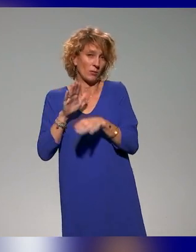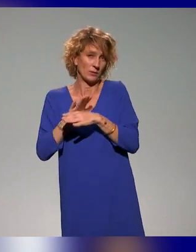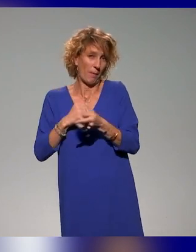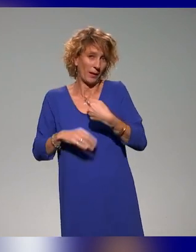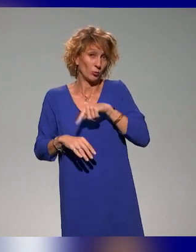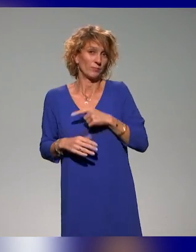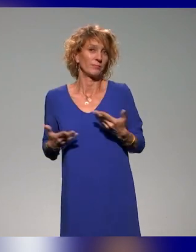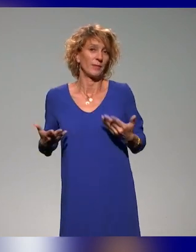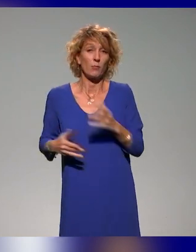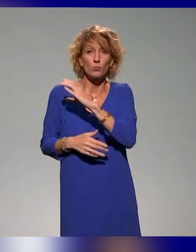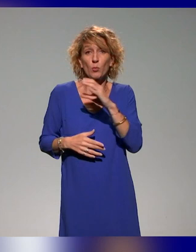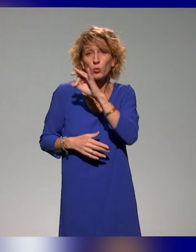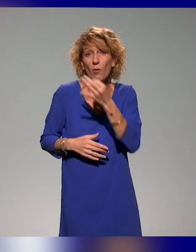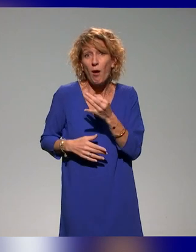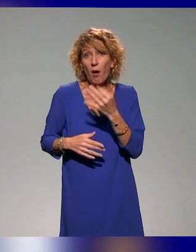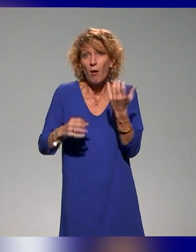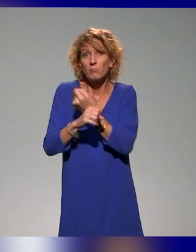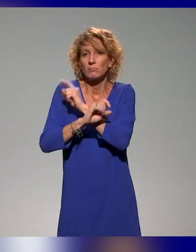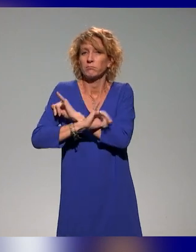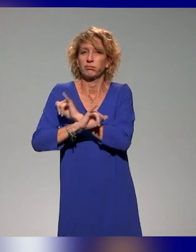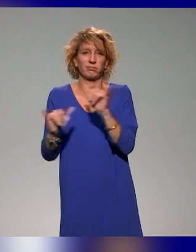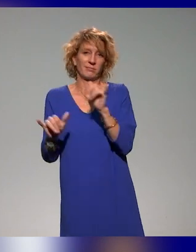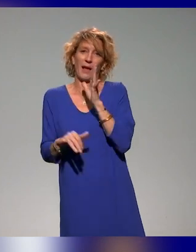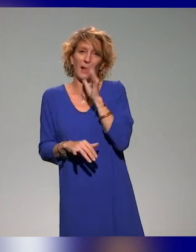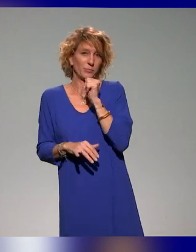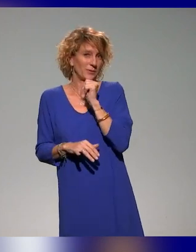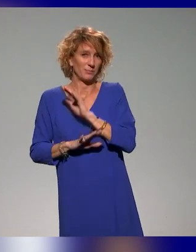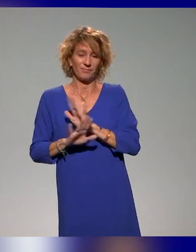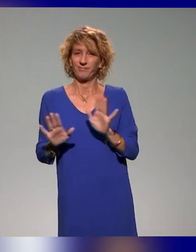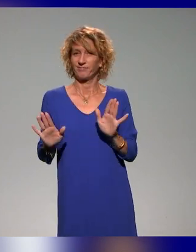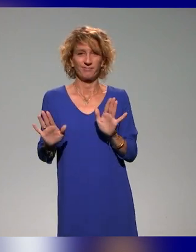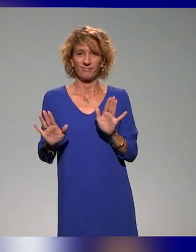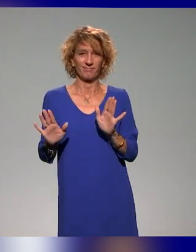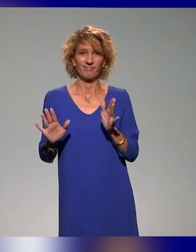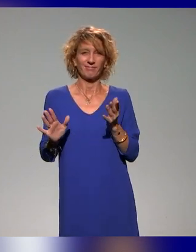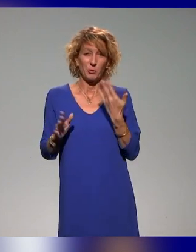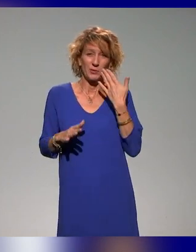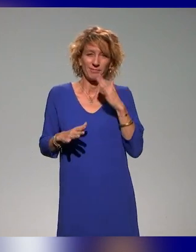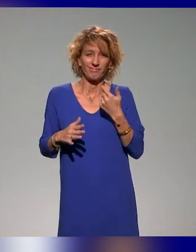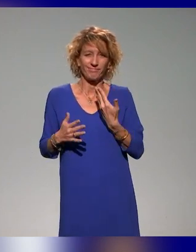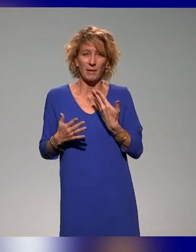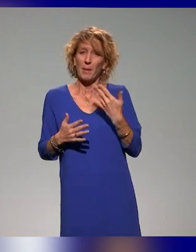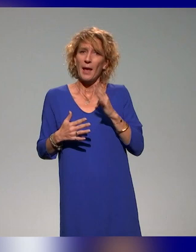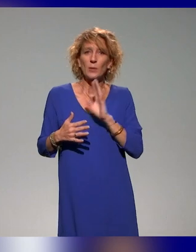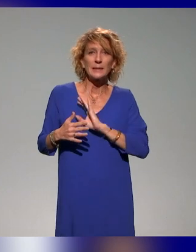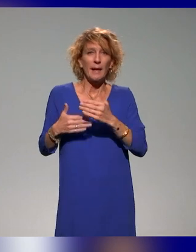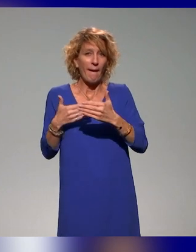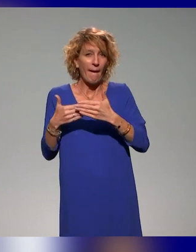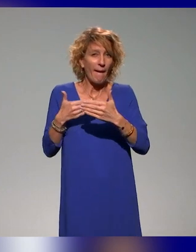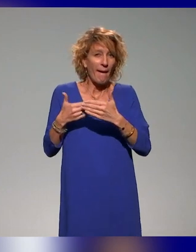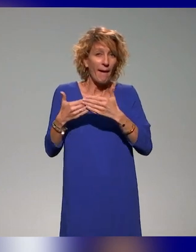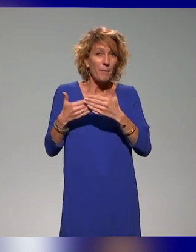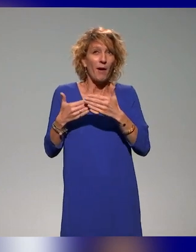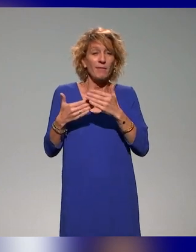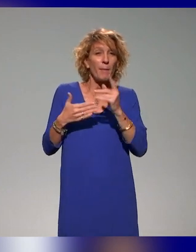Alors le 100% n'existe pas, c'est ce que je dis tout le temps hein, en tant que référent accessibilité numérique, mais on essaye de s'approcher, on essaye d'aller vers